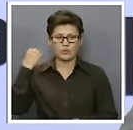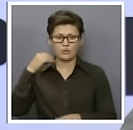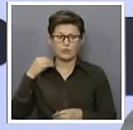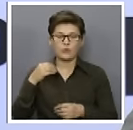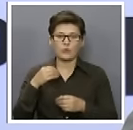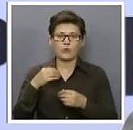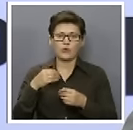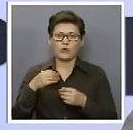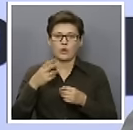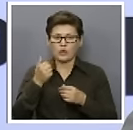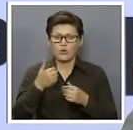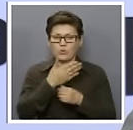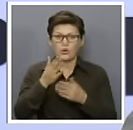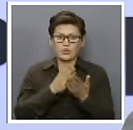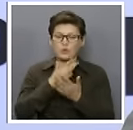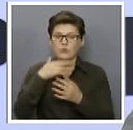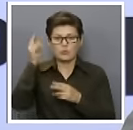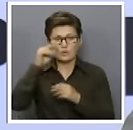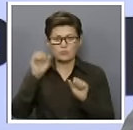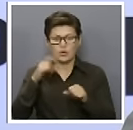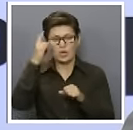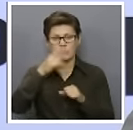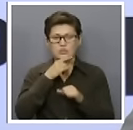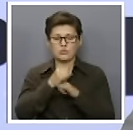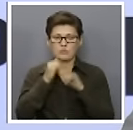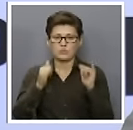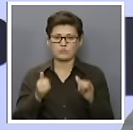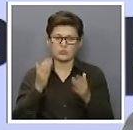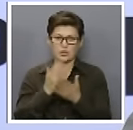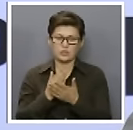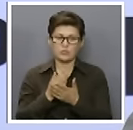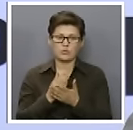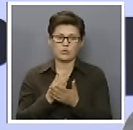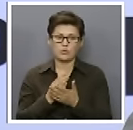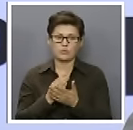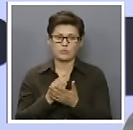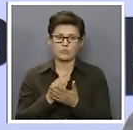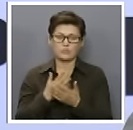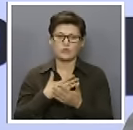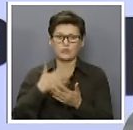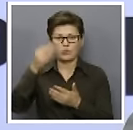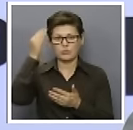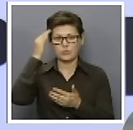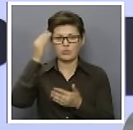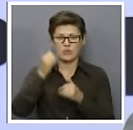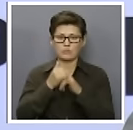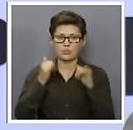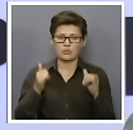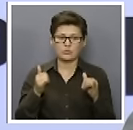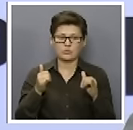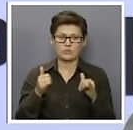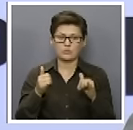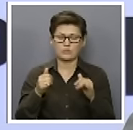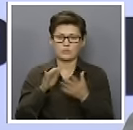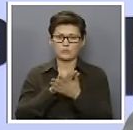бар. Қазақстанда енді қазір дамып жатырмыз дейді ғой. Мысалға ол менің ойымша дамып кеткен дамыған